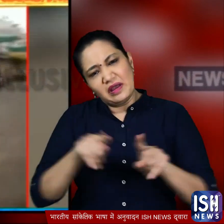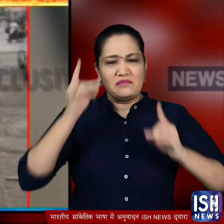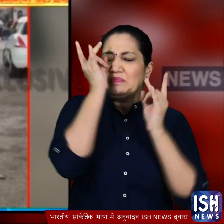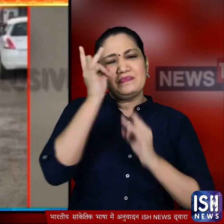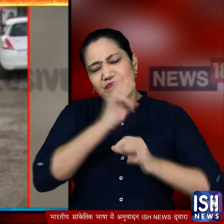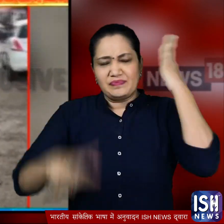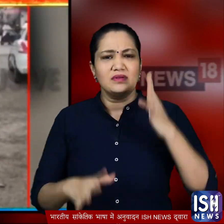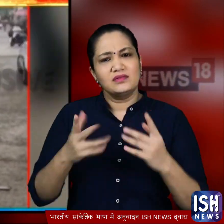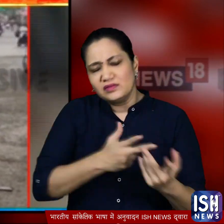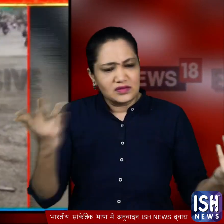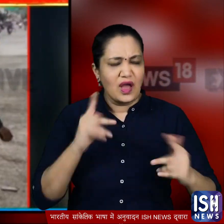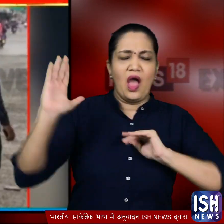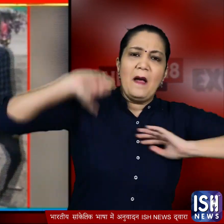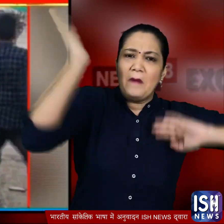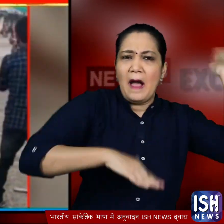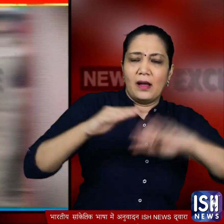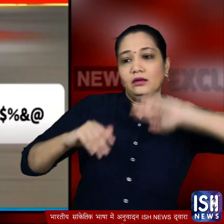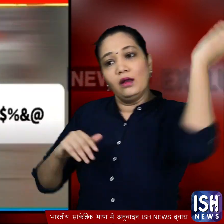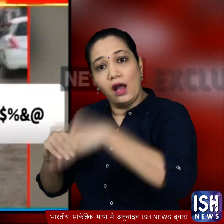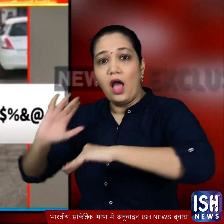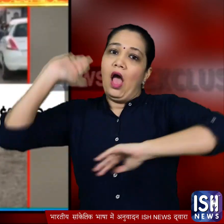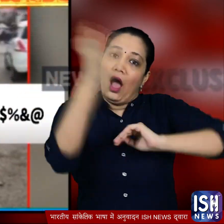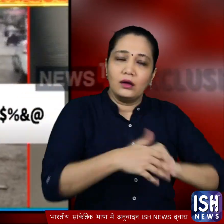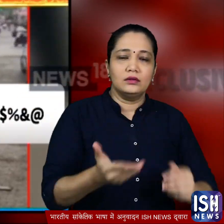तैश में आ गया और फिर दोनों एक दूसरे पर थप्पड़ बरसाने लगे।